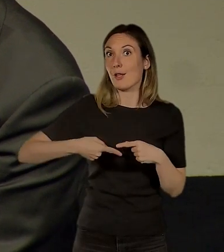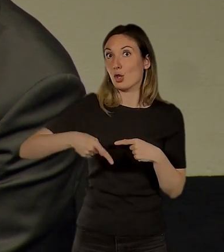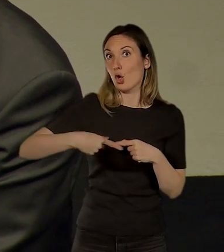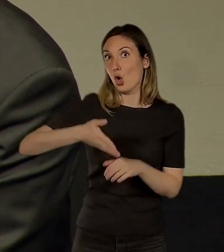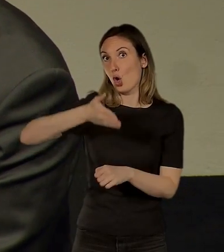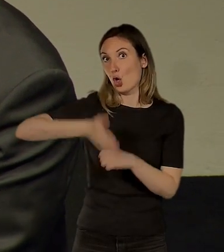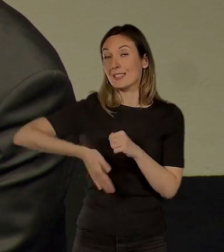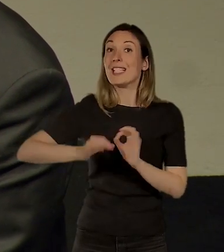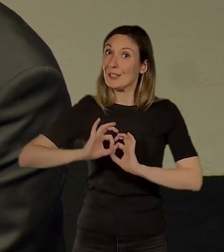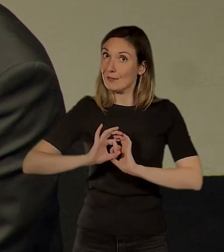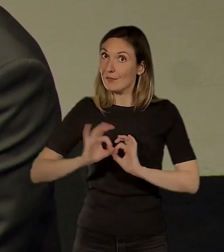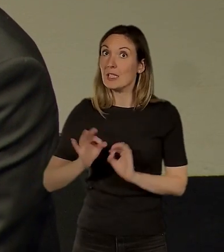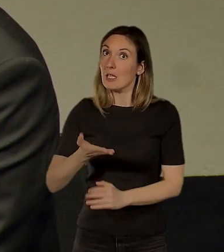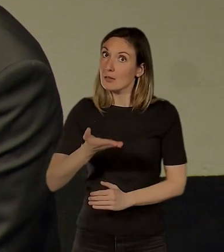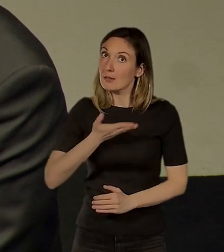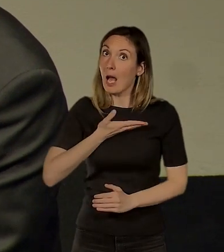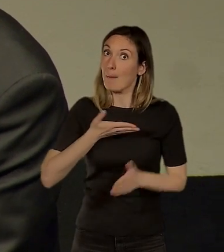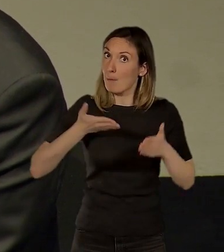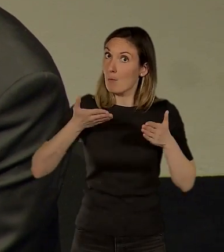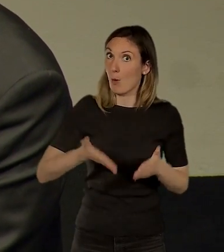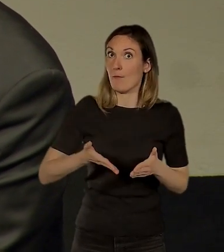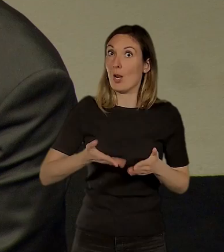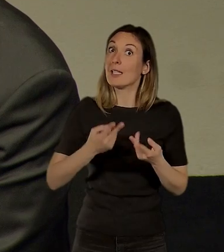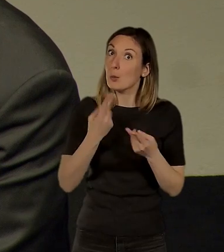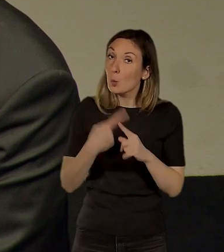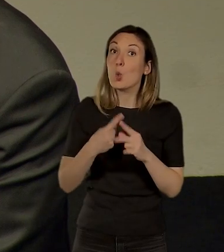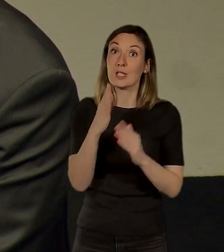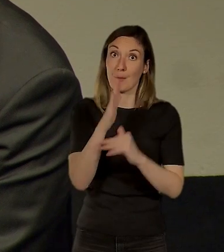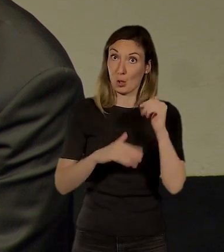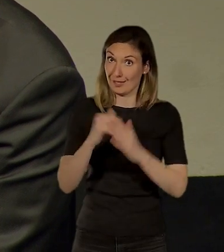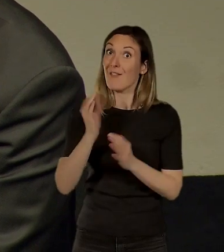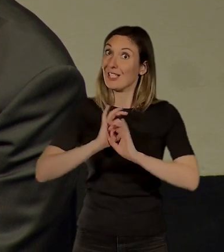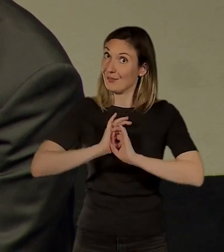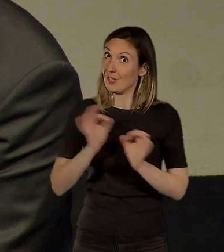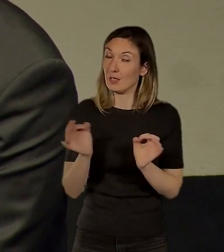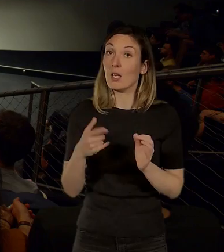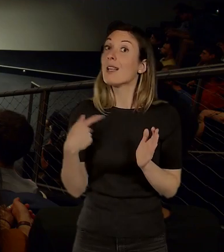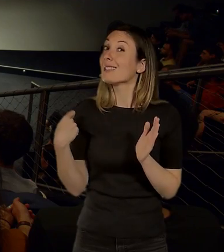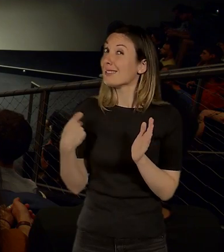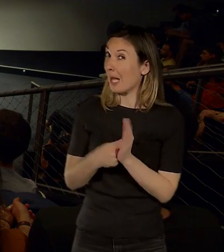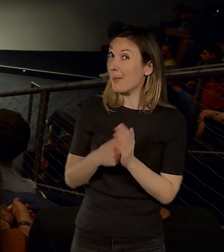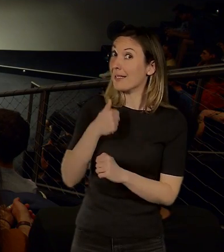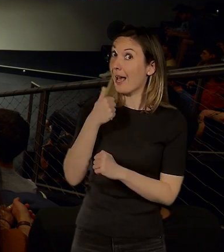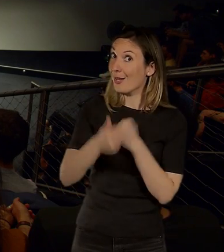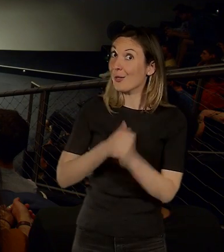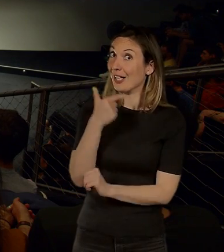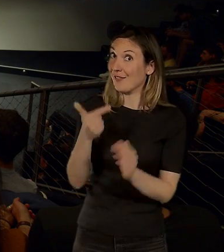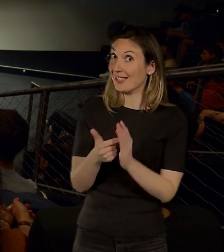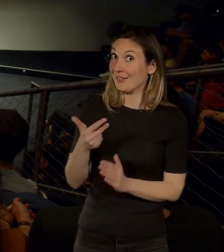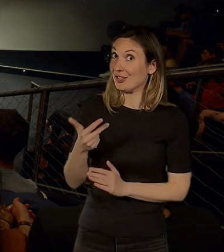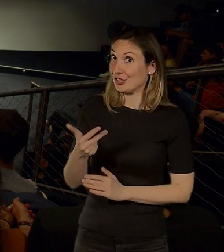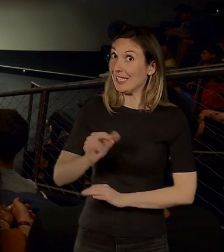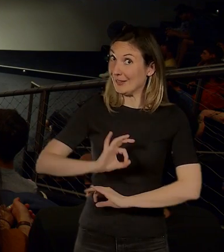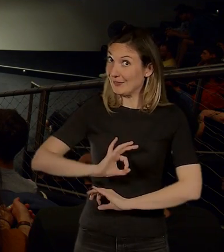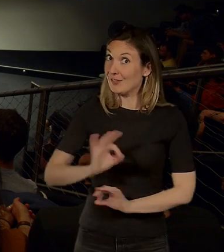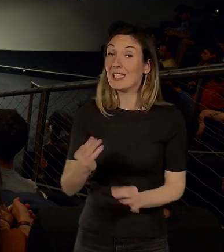bychom do konce roku mohli mít dokonce i zrealizováno. Takže už v roce 2023 by mohl být